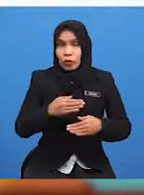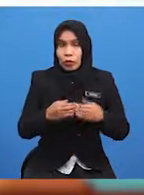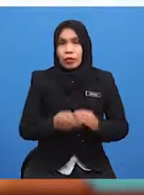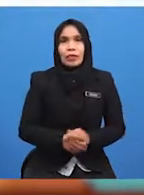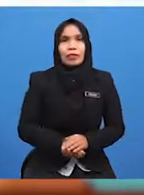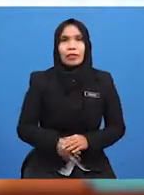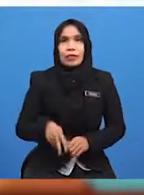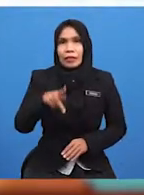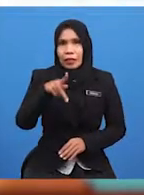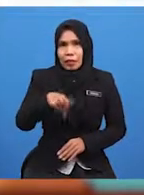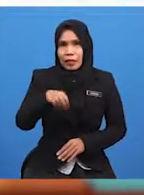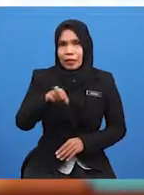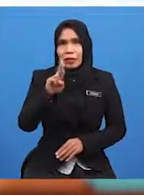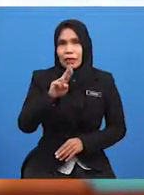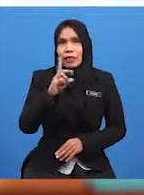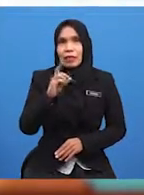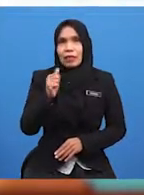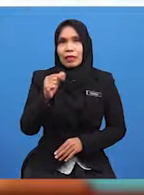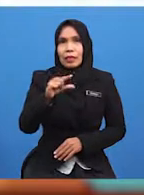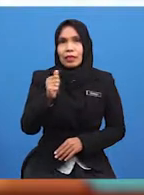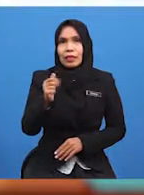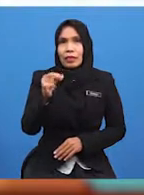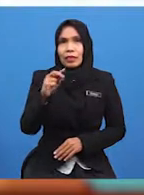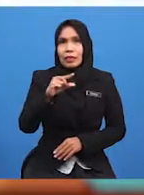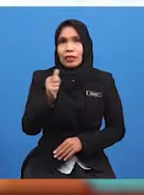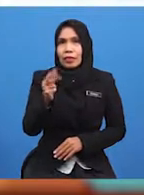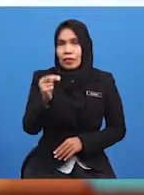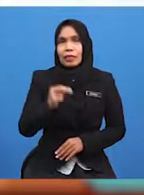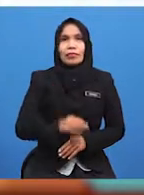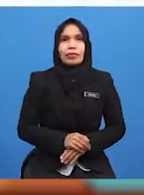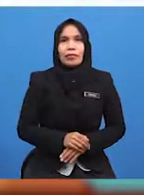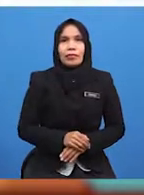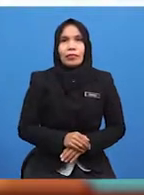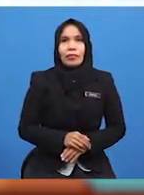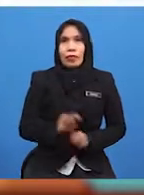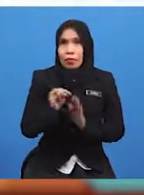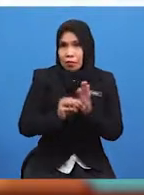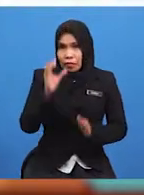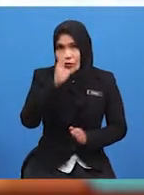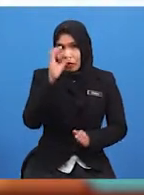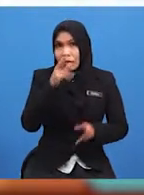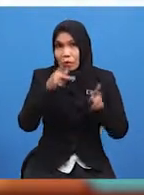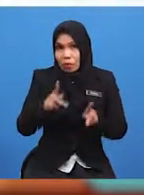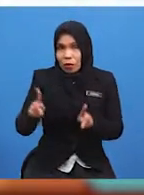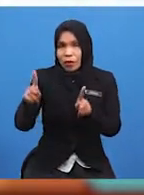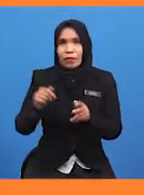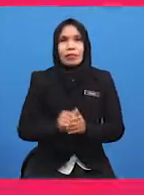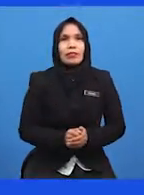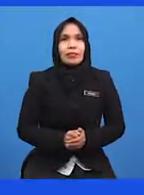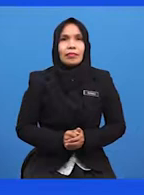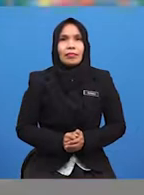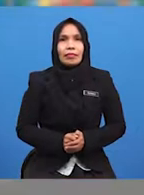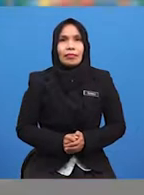hasilnya British makin zat dan mulai mencari peluang untuk meluaskan pengaruh mereka di negara